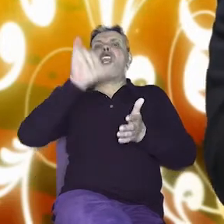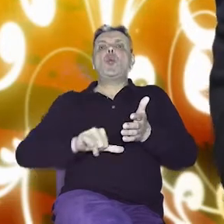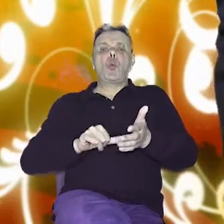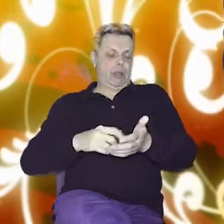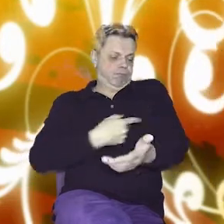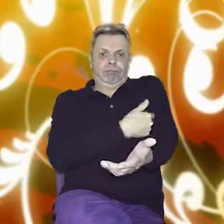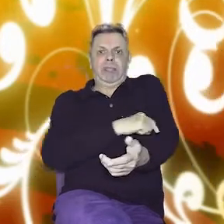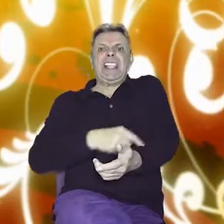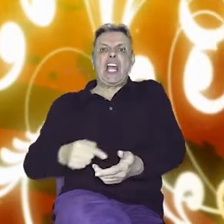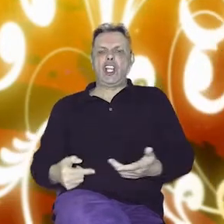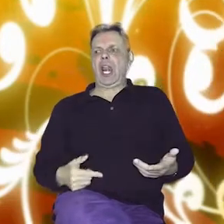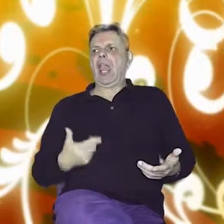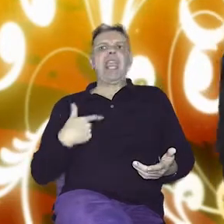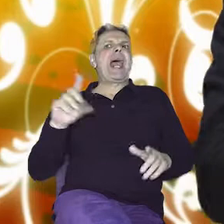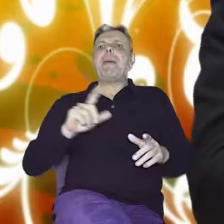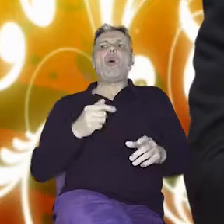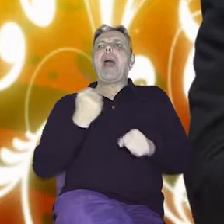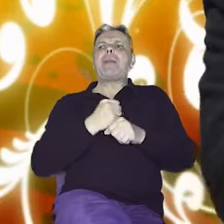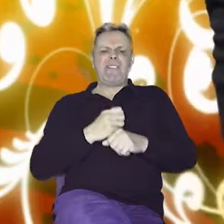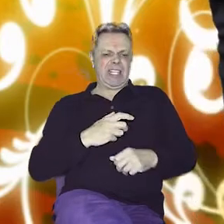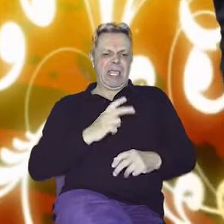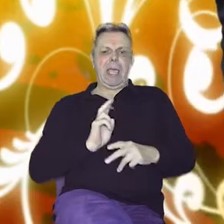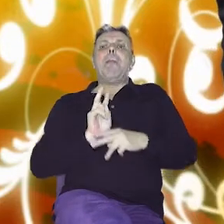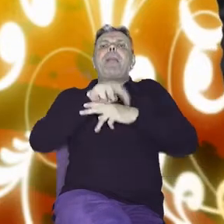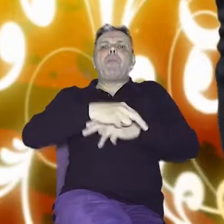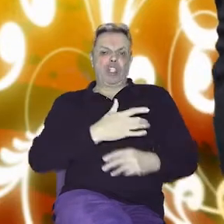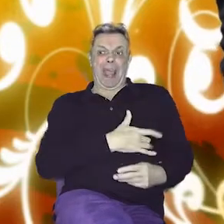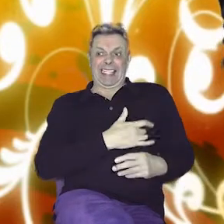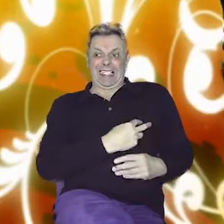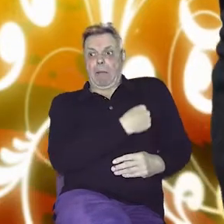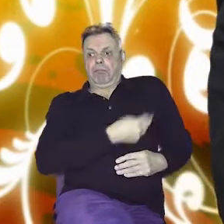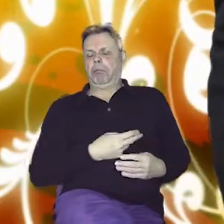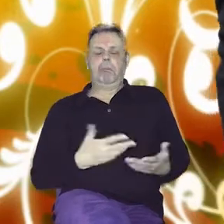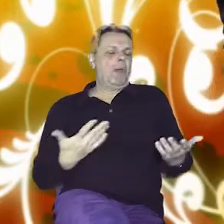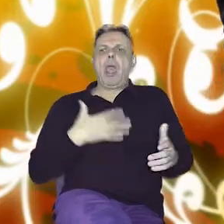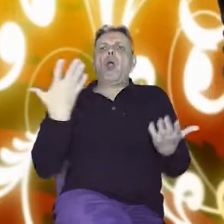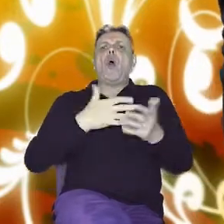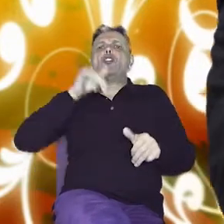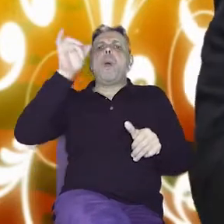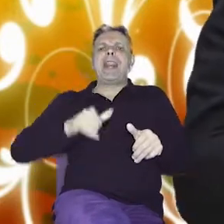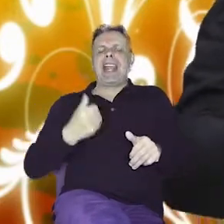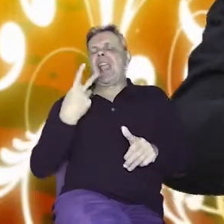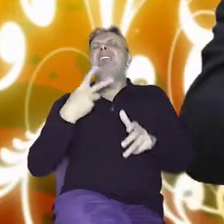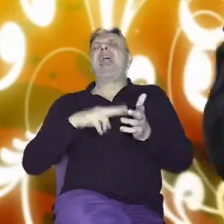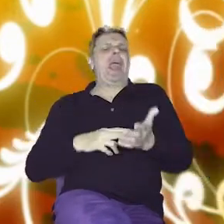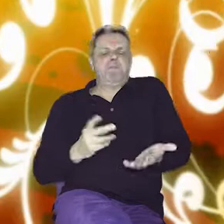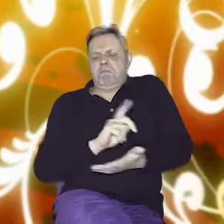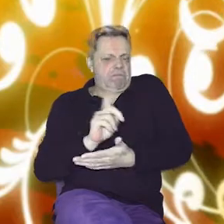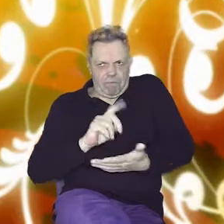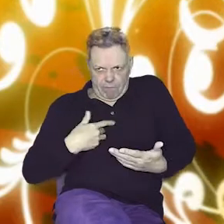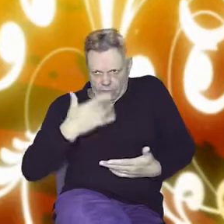liječiti. Jel? Ja nisam vaskularni hirurg. Ja imam vaskularnog hirurga koji će napraviti bypass, koji će napraviti premoštenje, koji